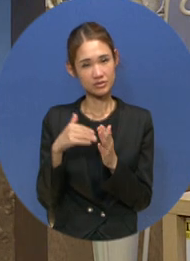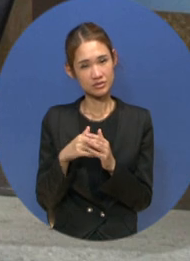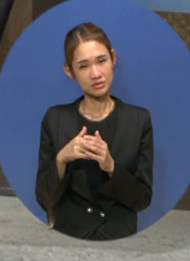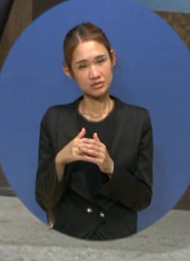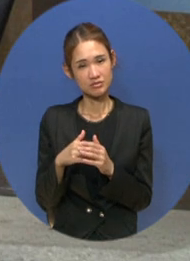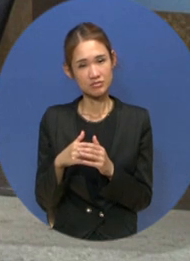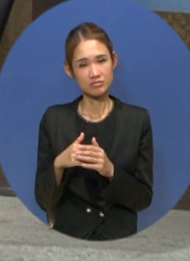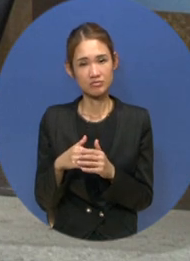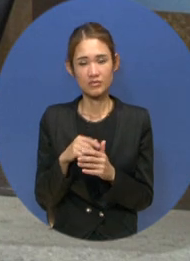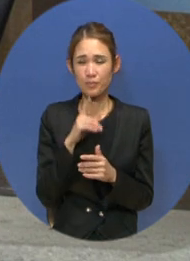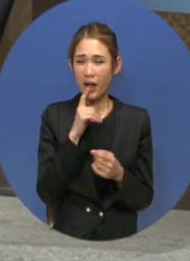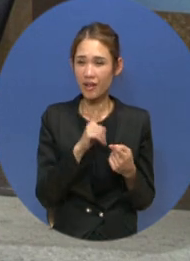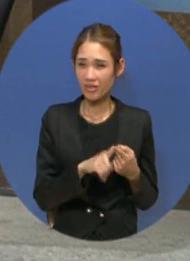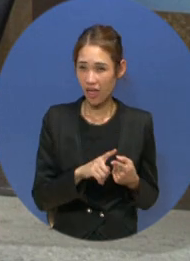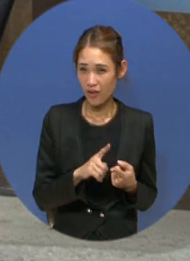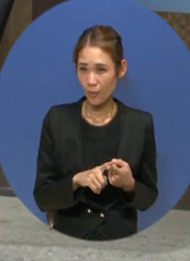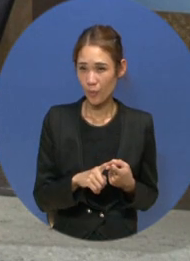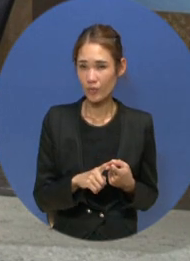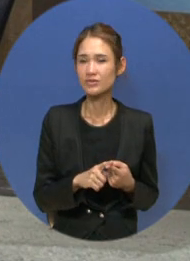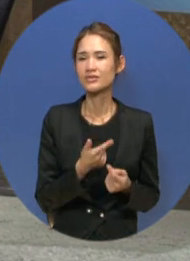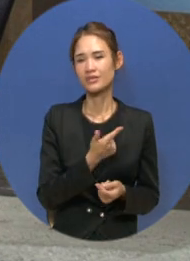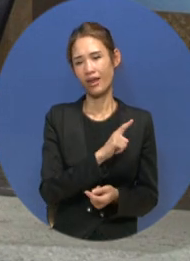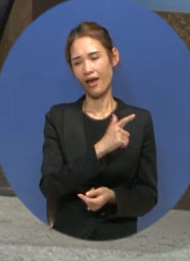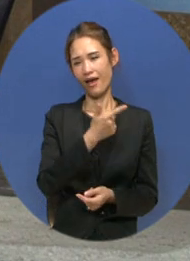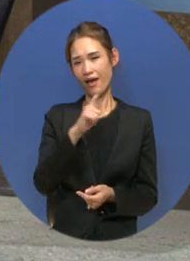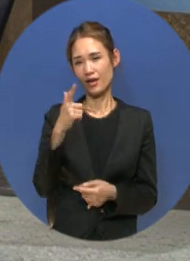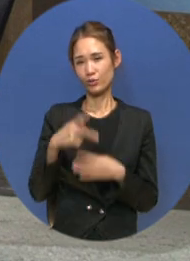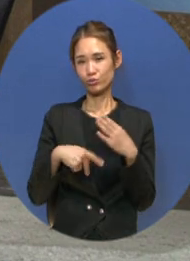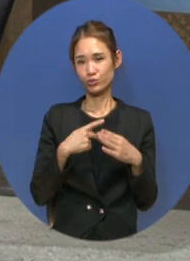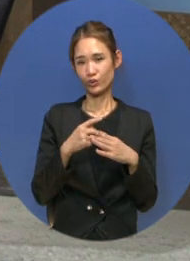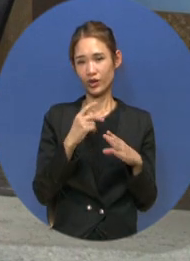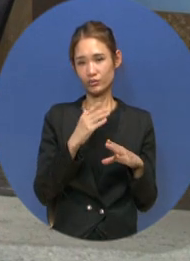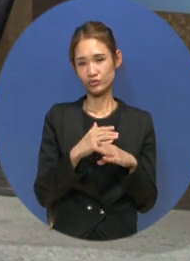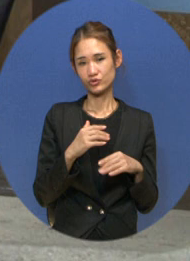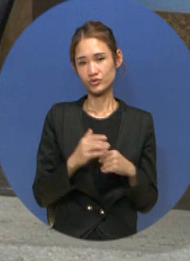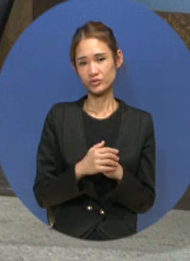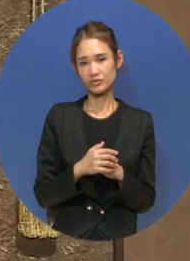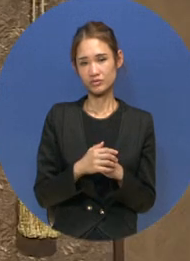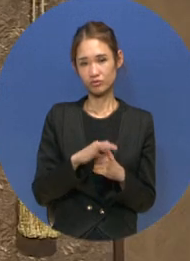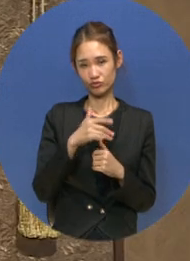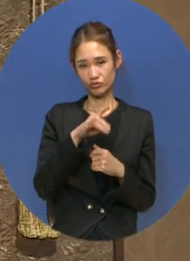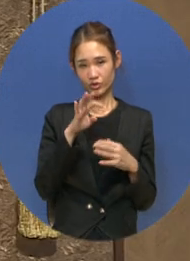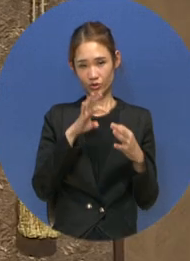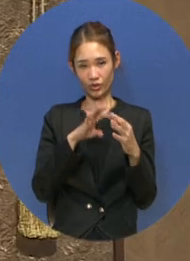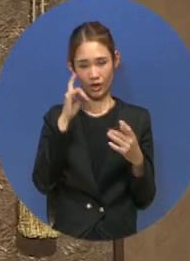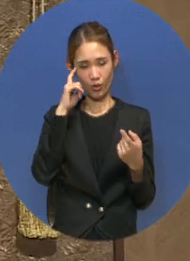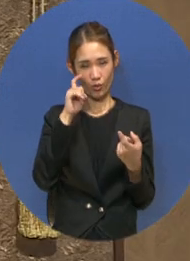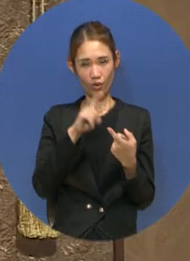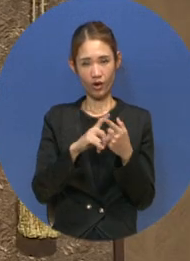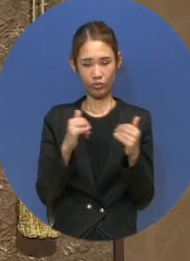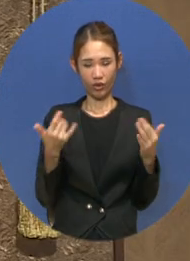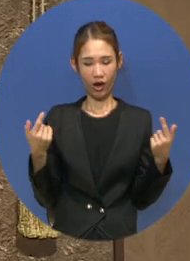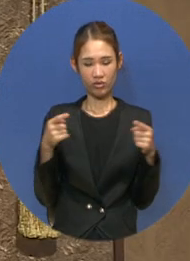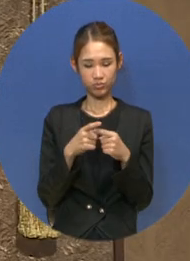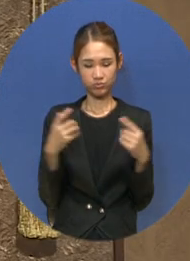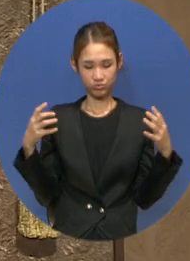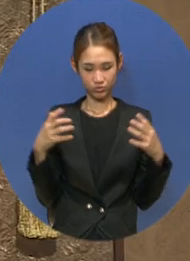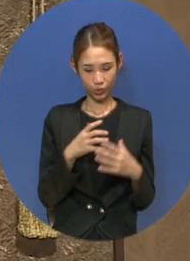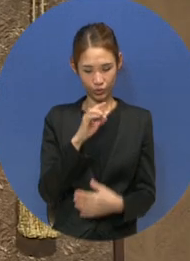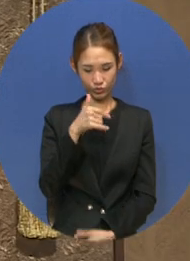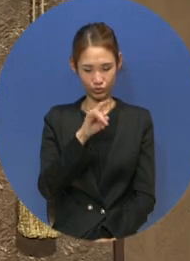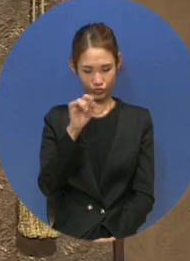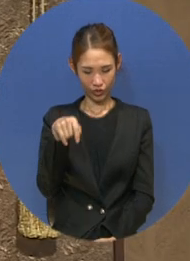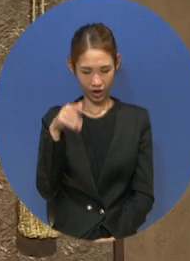국악 교실은 뭐 말 그대로 다양한 어떤 프로그램 중에서 국악에 관심 있는 분들이 함께 모여서 국악을